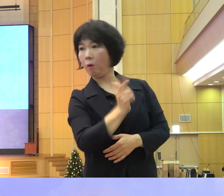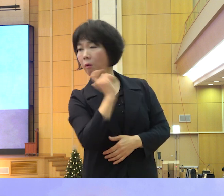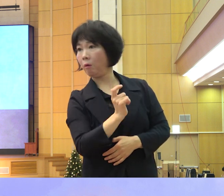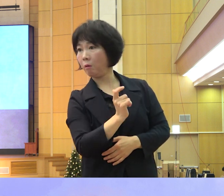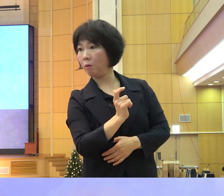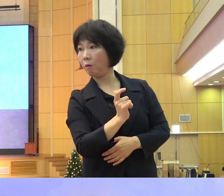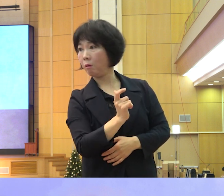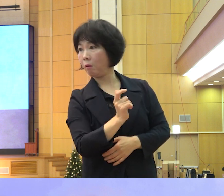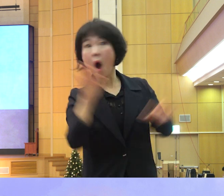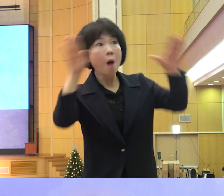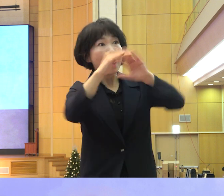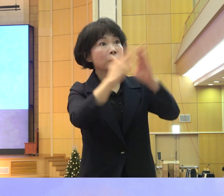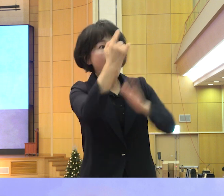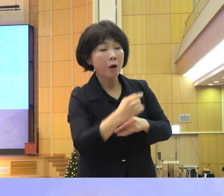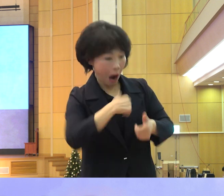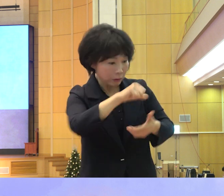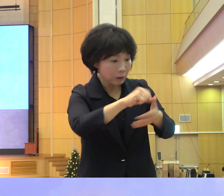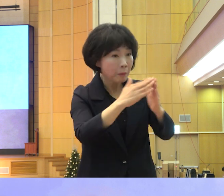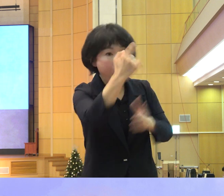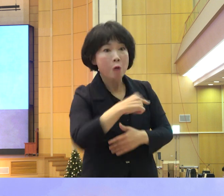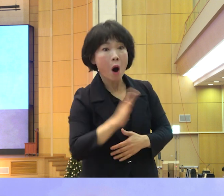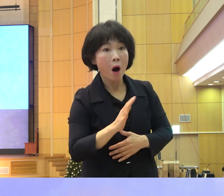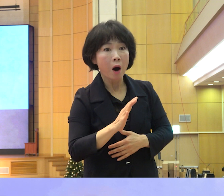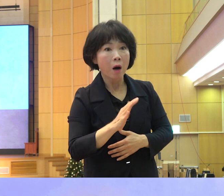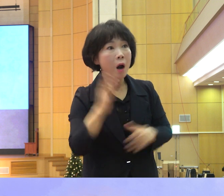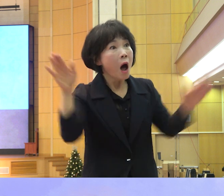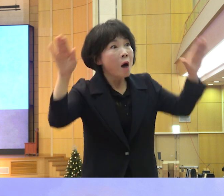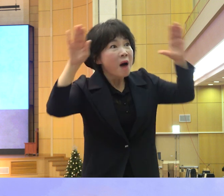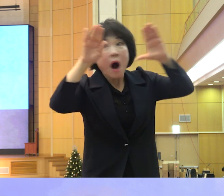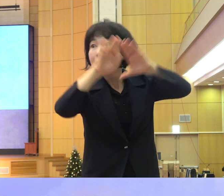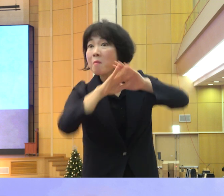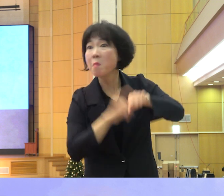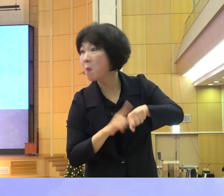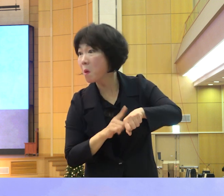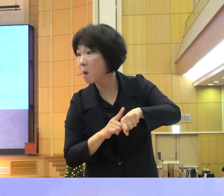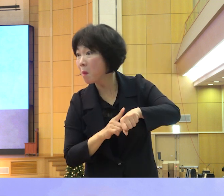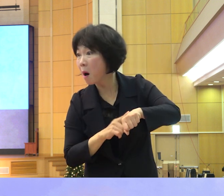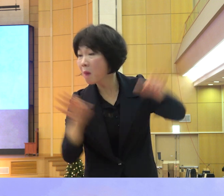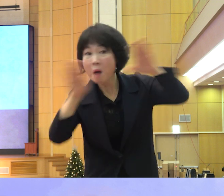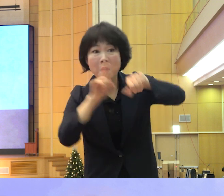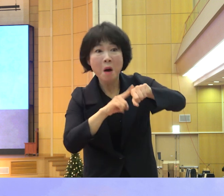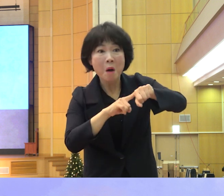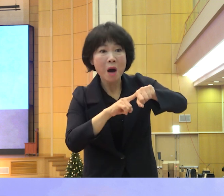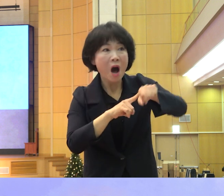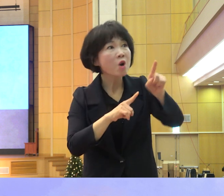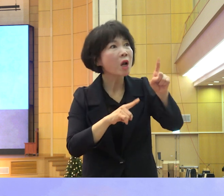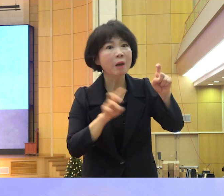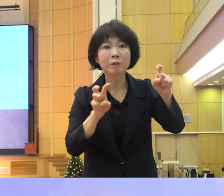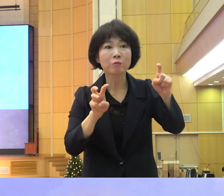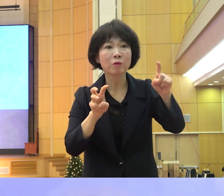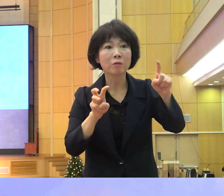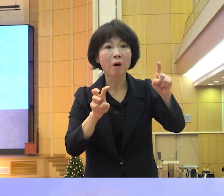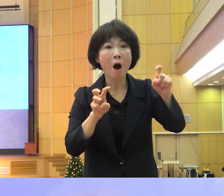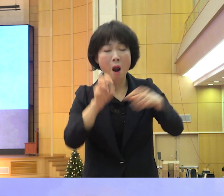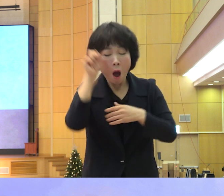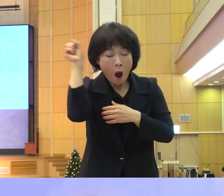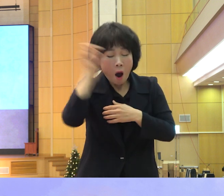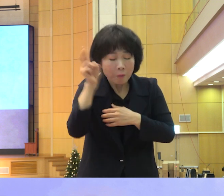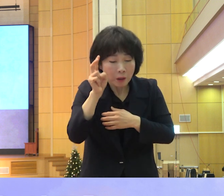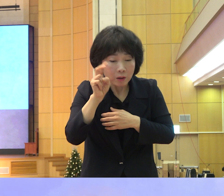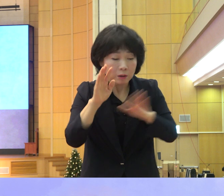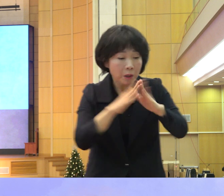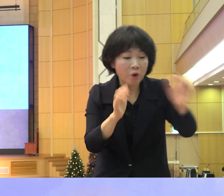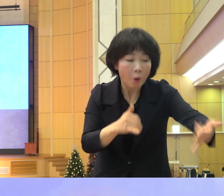뭐 무소식이 희소식이라든지 소식이 없더니 밤 11시 반이 넘으니까 전화가 왔어. 전화가